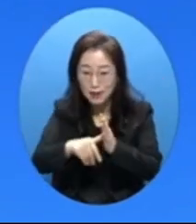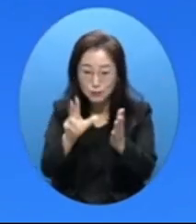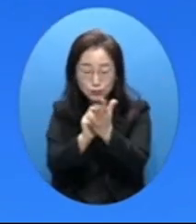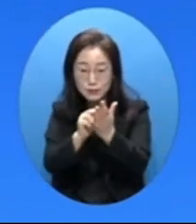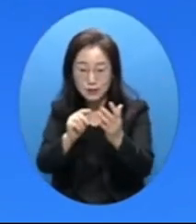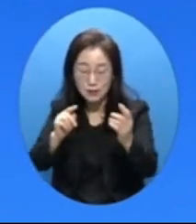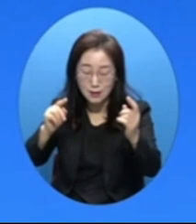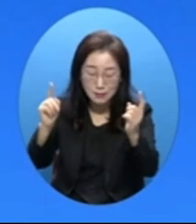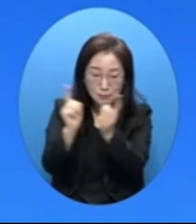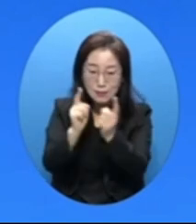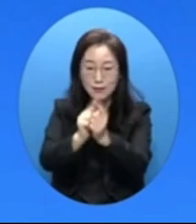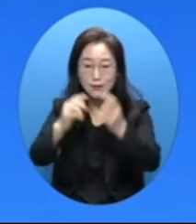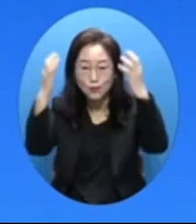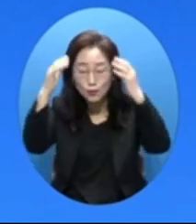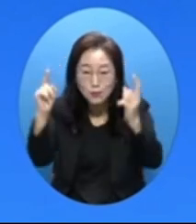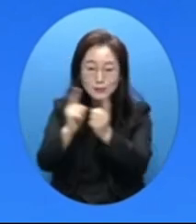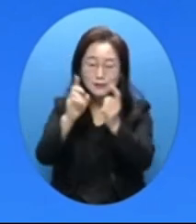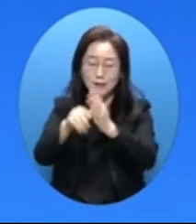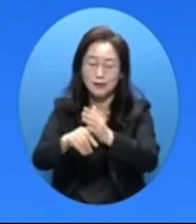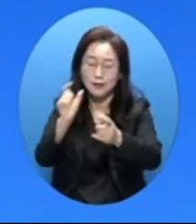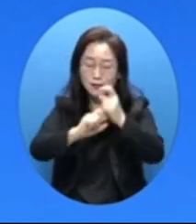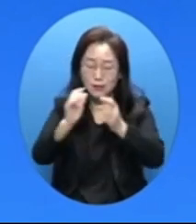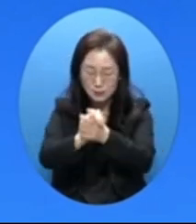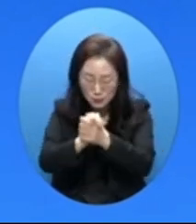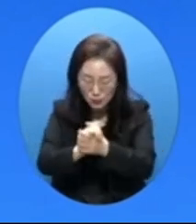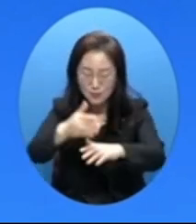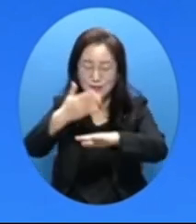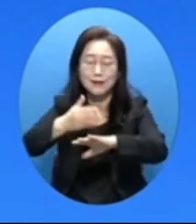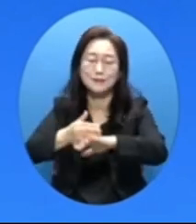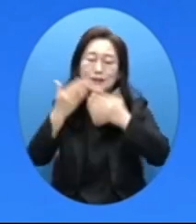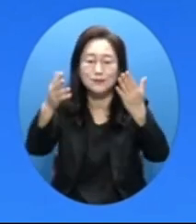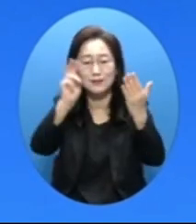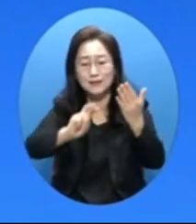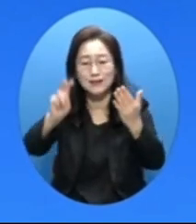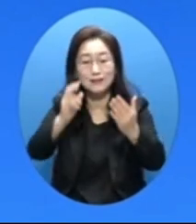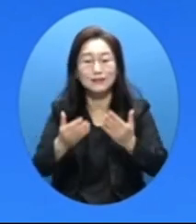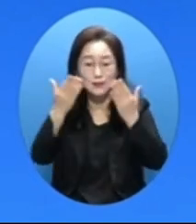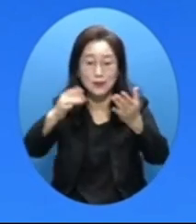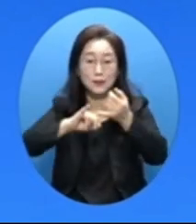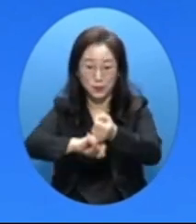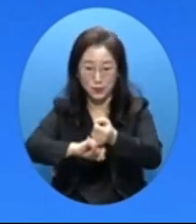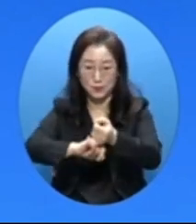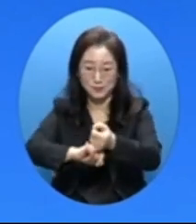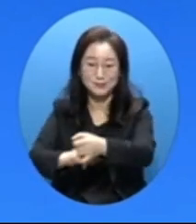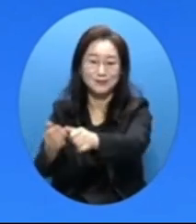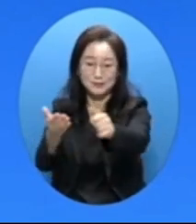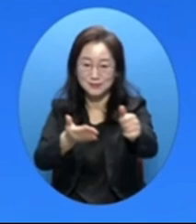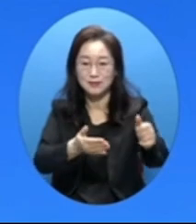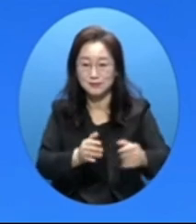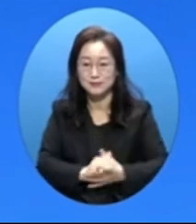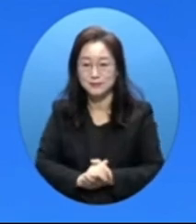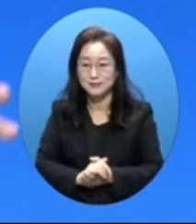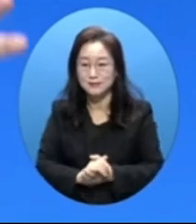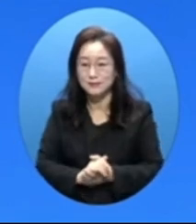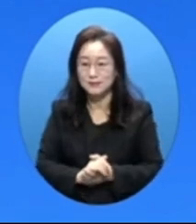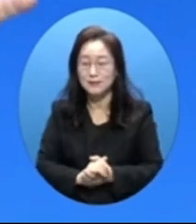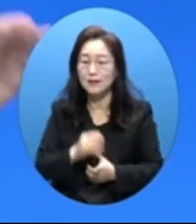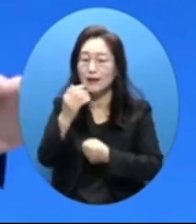말할수록 고통당할수록 주 앞에 엎드려 기도하고 감사하고 찬양하는 주님의 그들이 다 되어야 할 것입니다